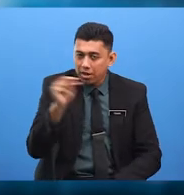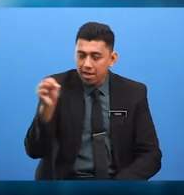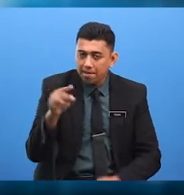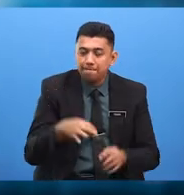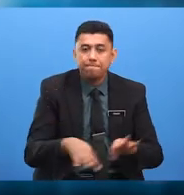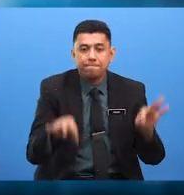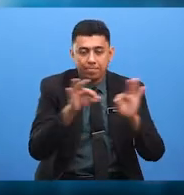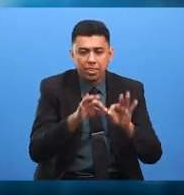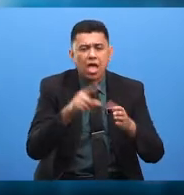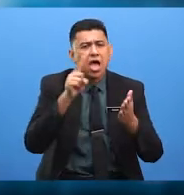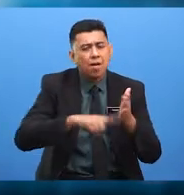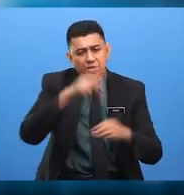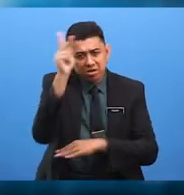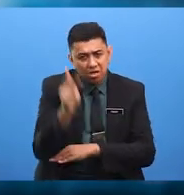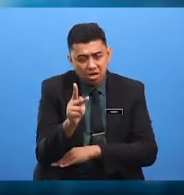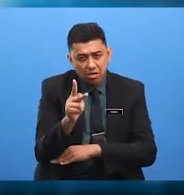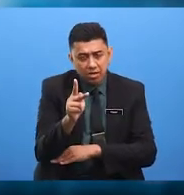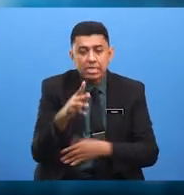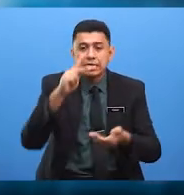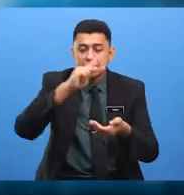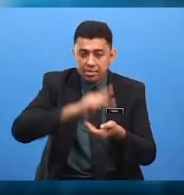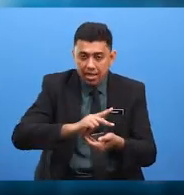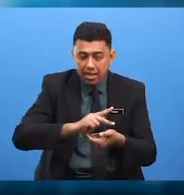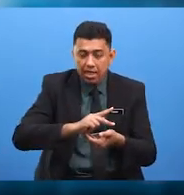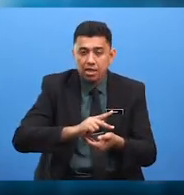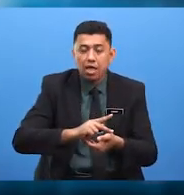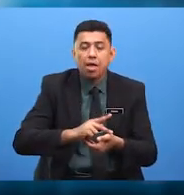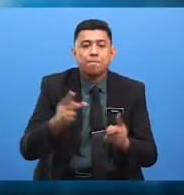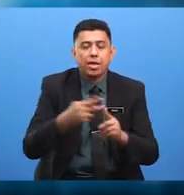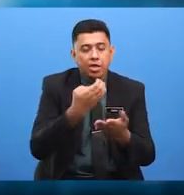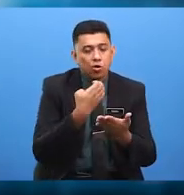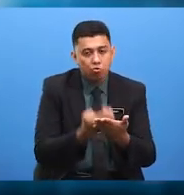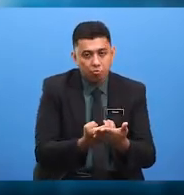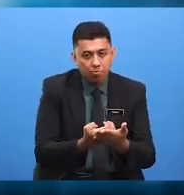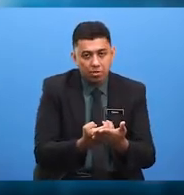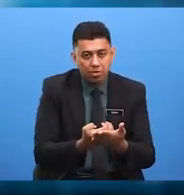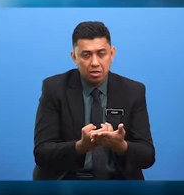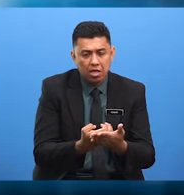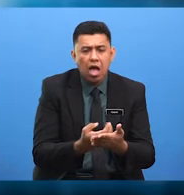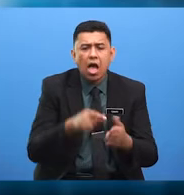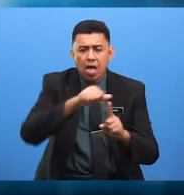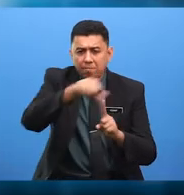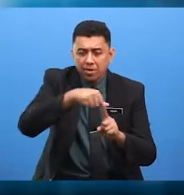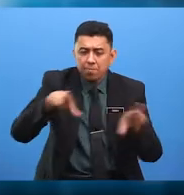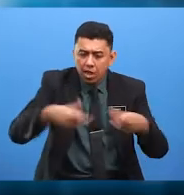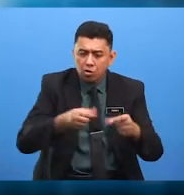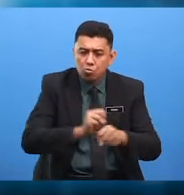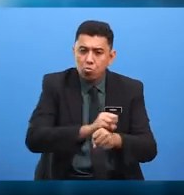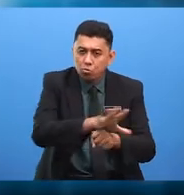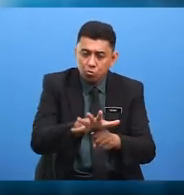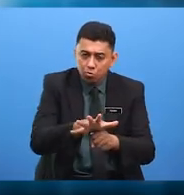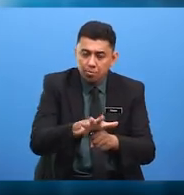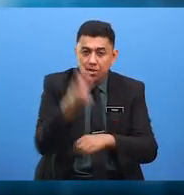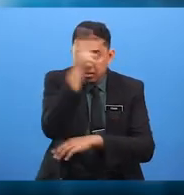Apakah kesan terhadap ekonomi negara kita apabila berlakunya Pendem Ekobit 19 kerajaan